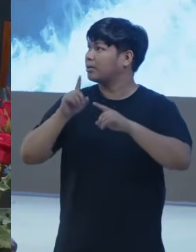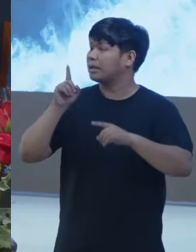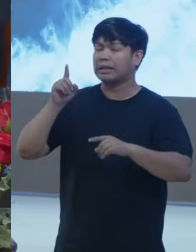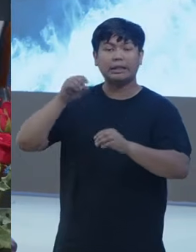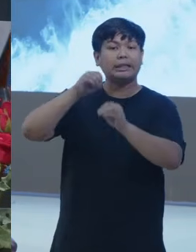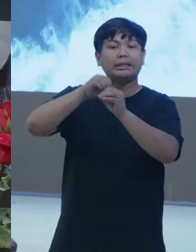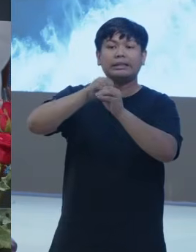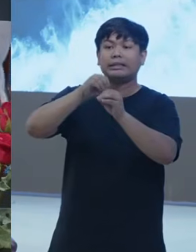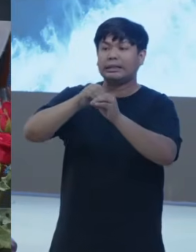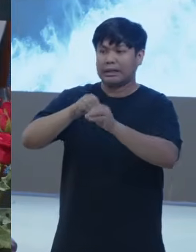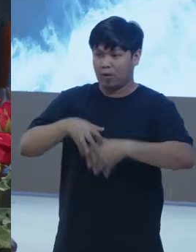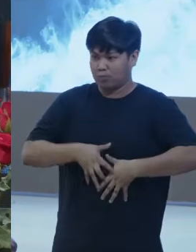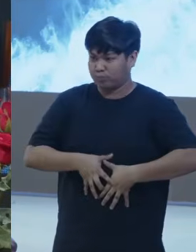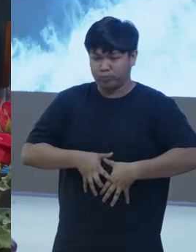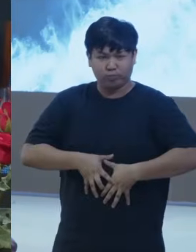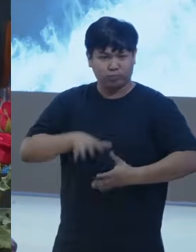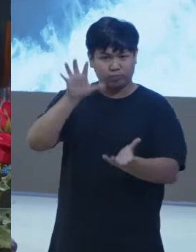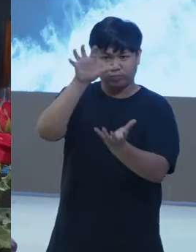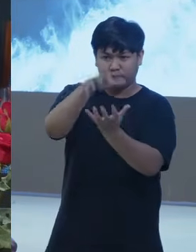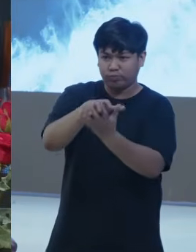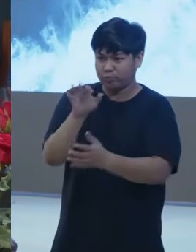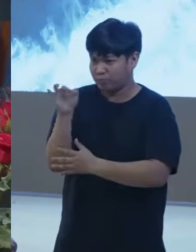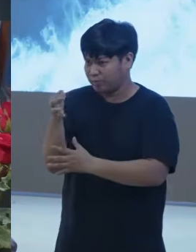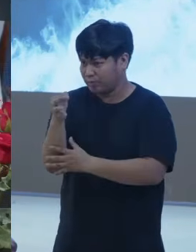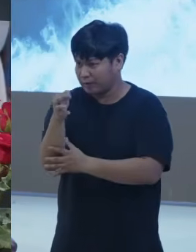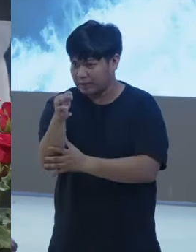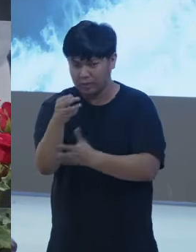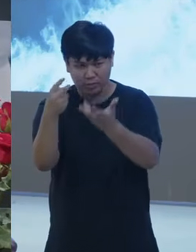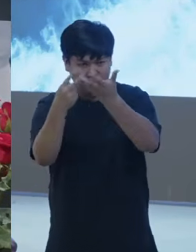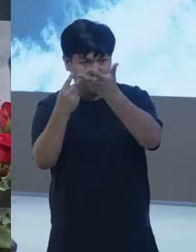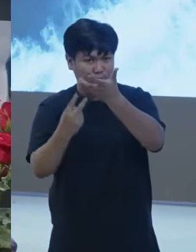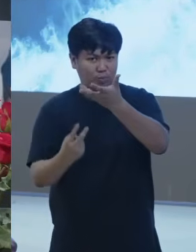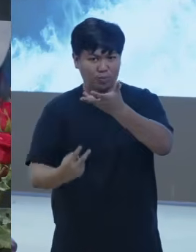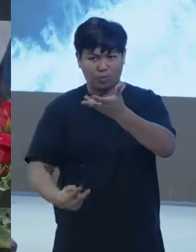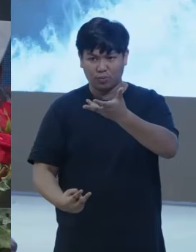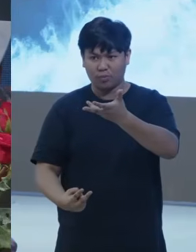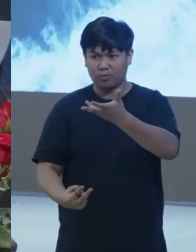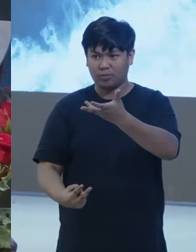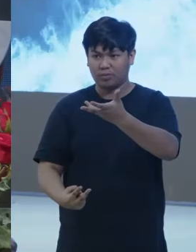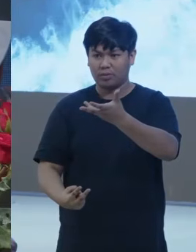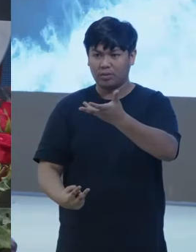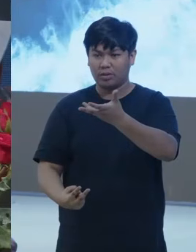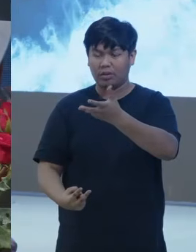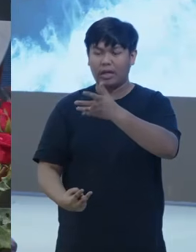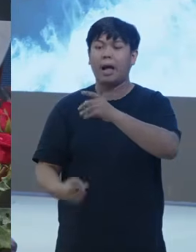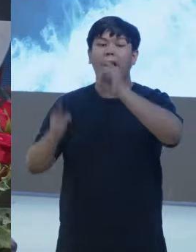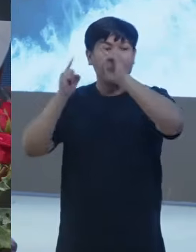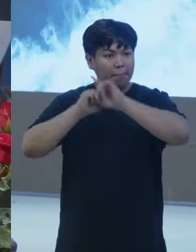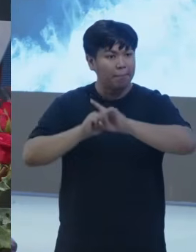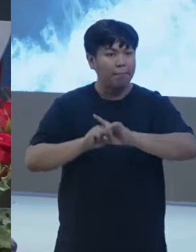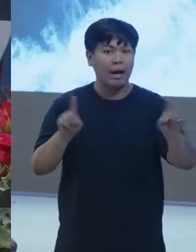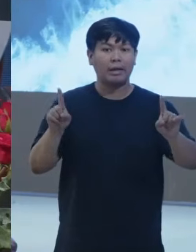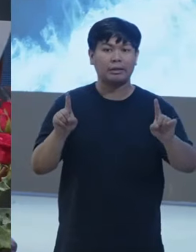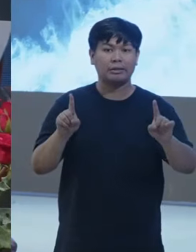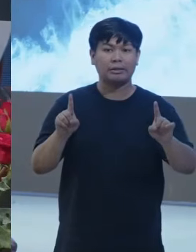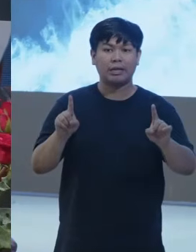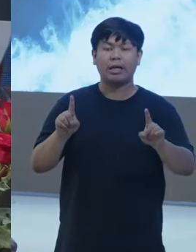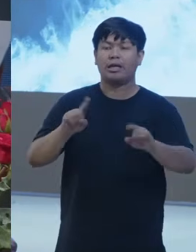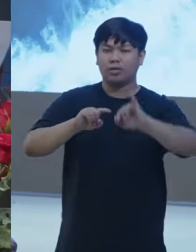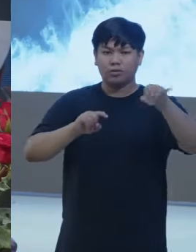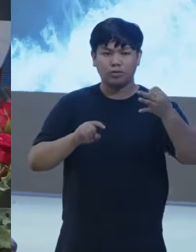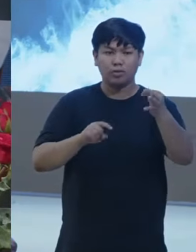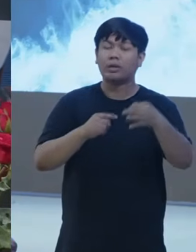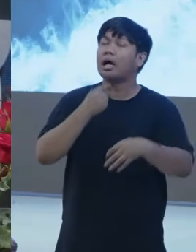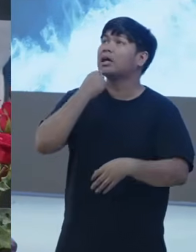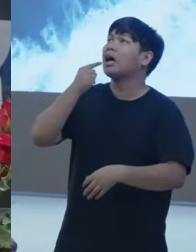Doon siya pumunta, lumubog sa pinakamalalim na parte ng dagat. "Yet you brought up my life from